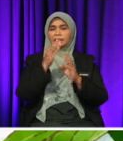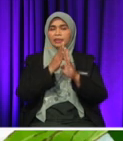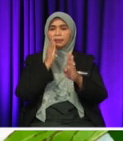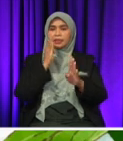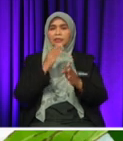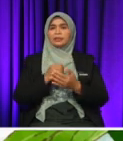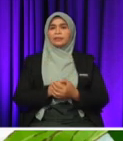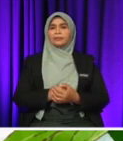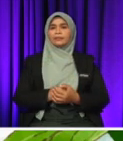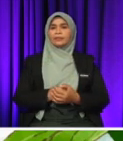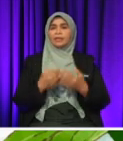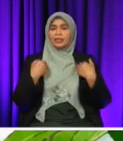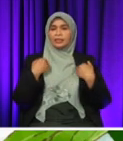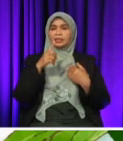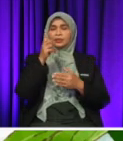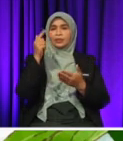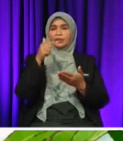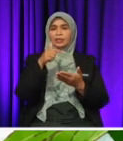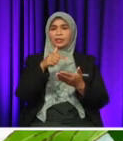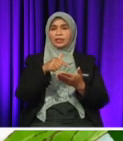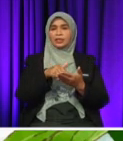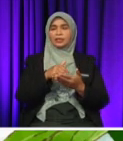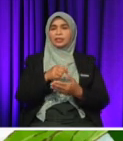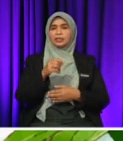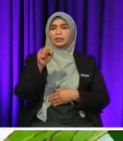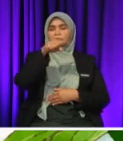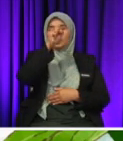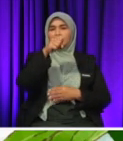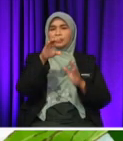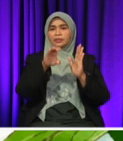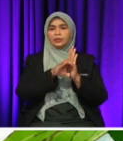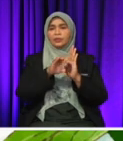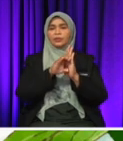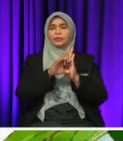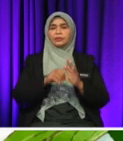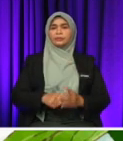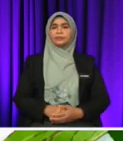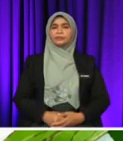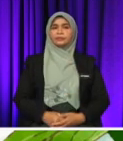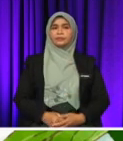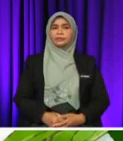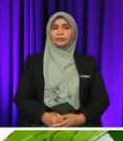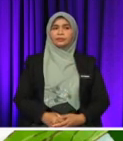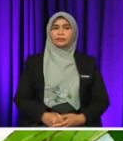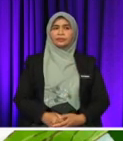Ada lagi satu soal yang ingin mencoba soal dan contoh ini